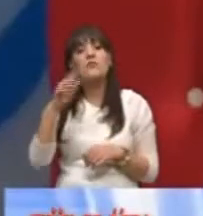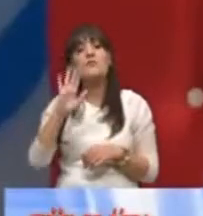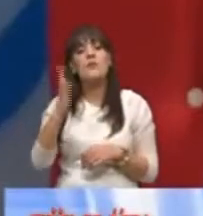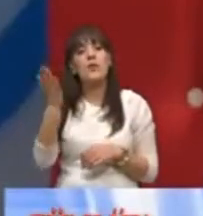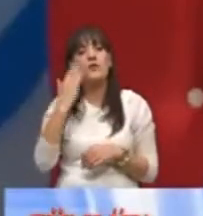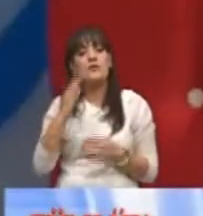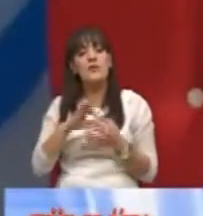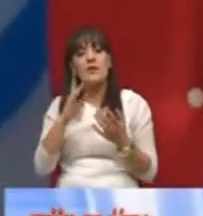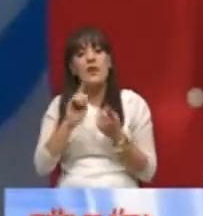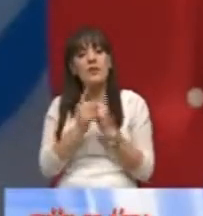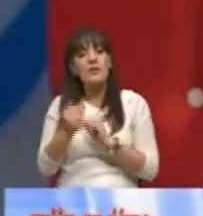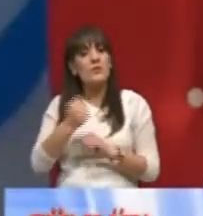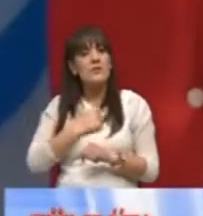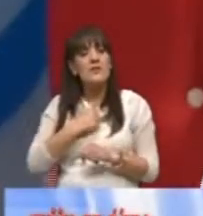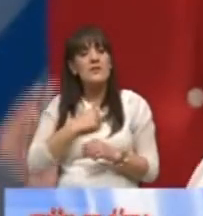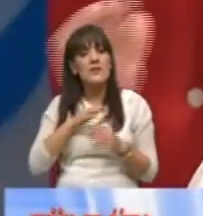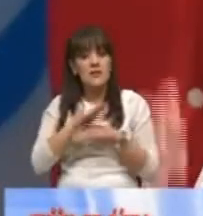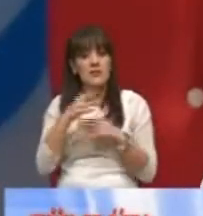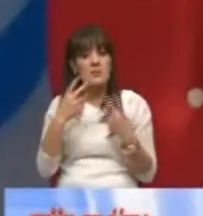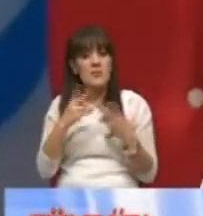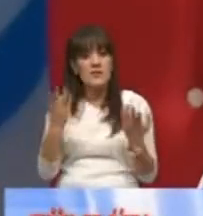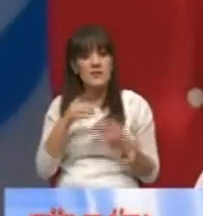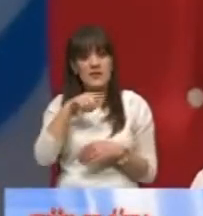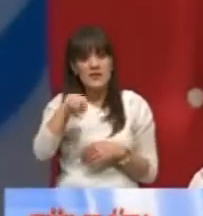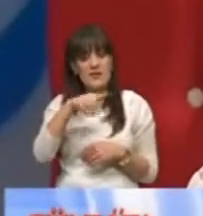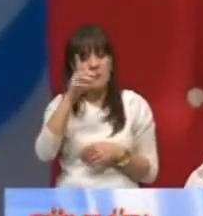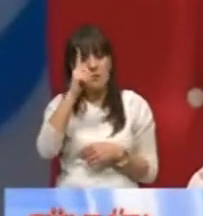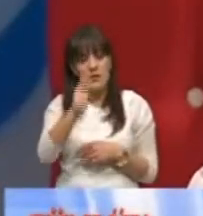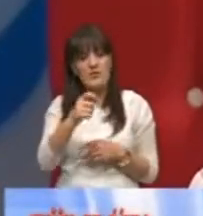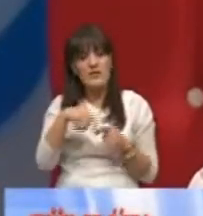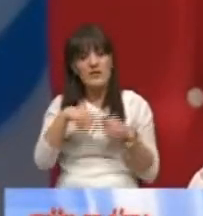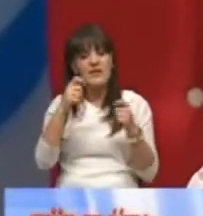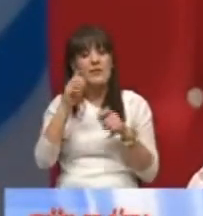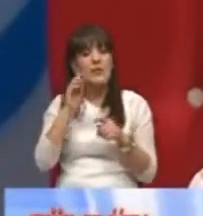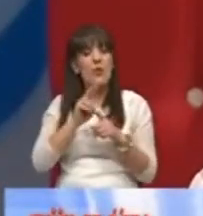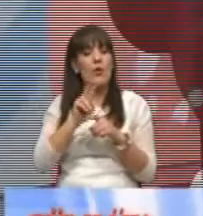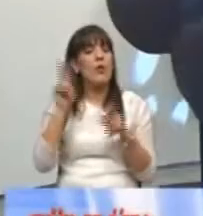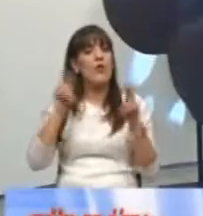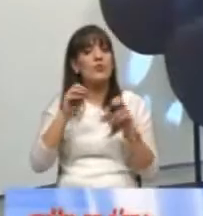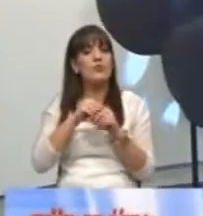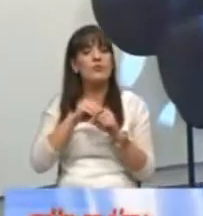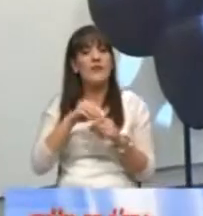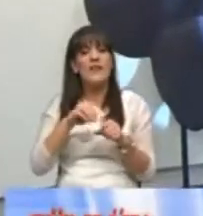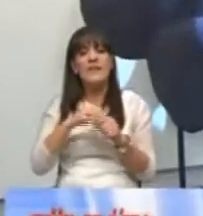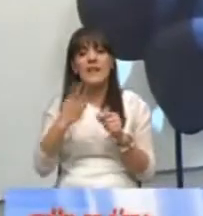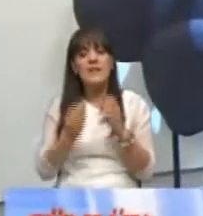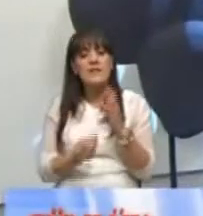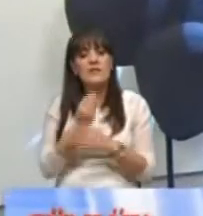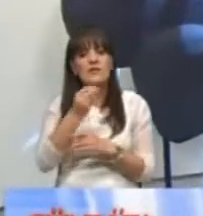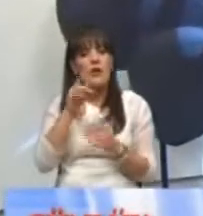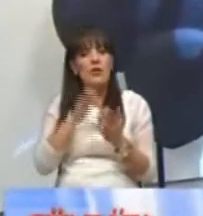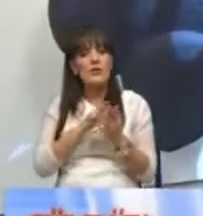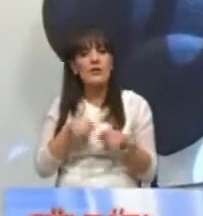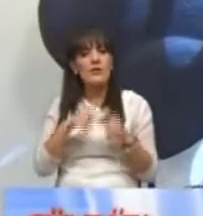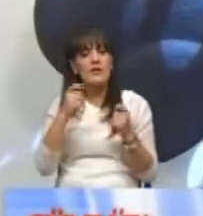önce ne tür sıkıntı yaşayabiliriz ki size başvuracağız kırık konusunda? Nasıl çıkar ortaya